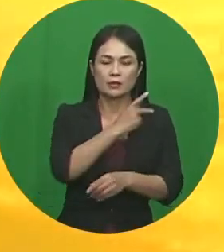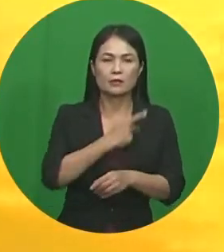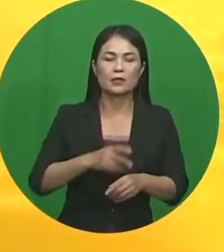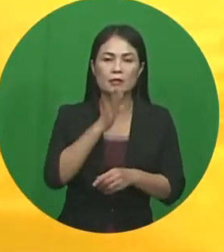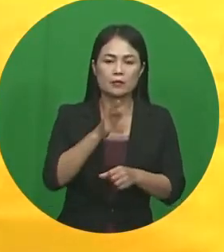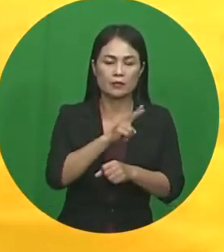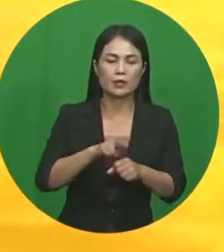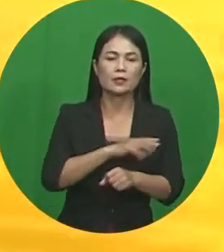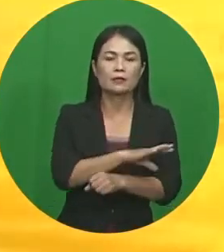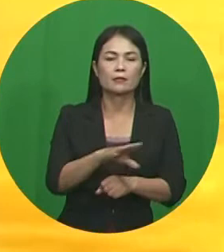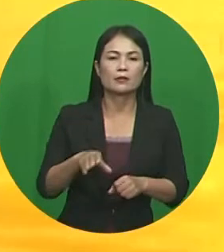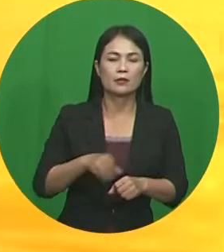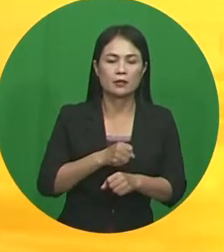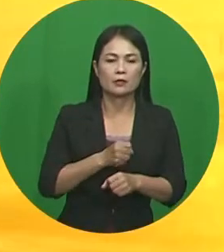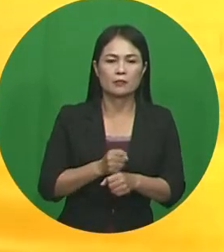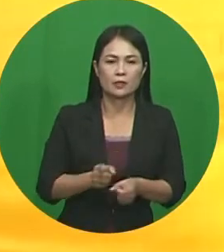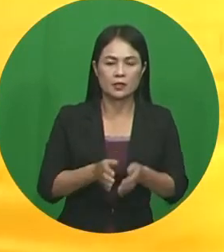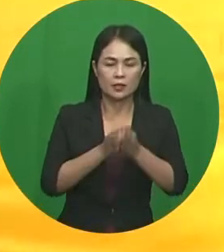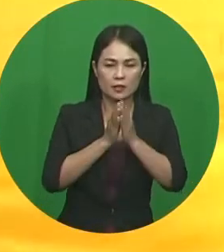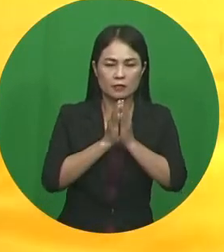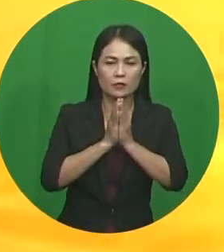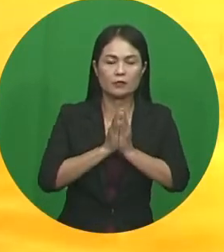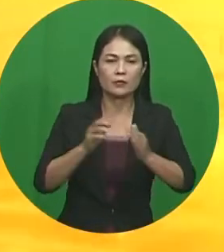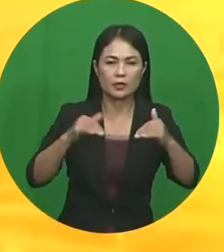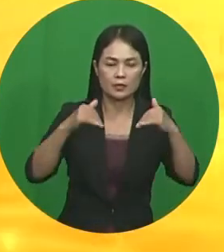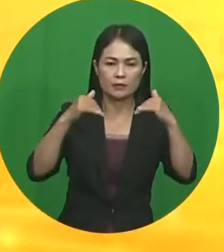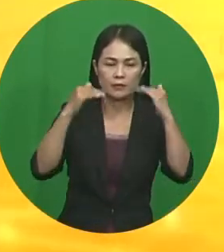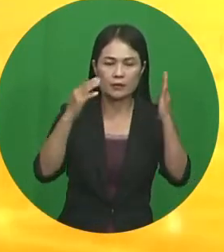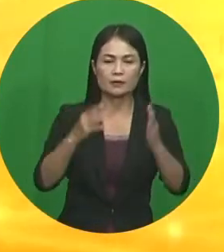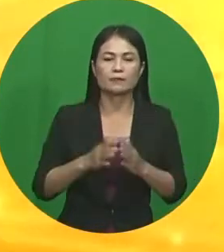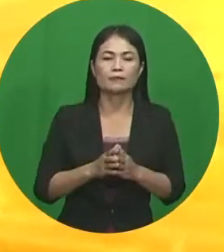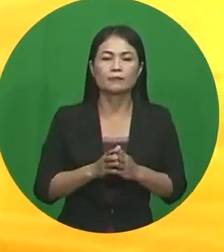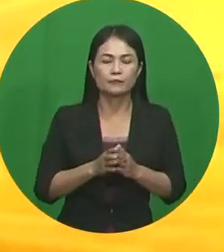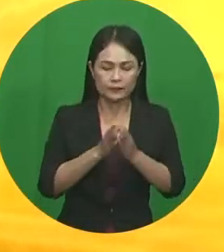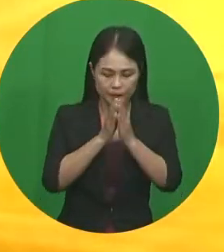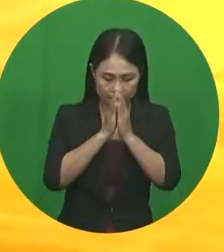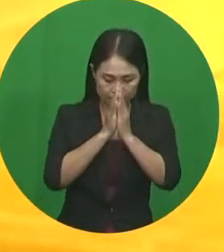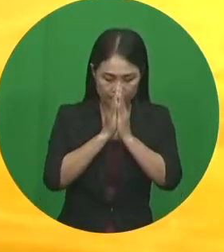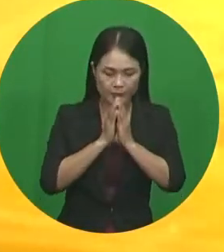ជមាតាជាតិខ្មែរជាទីគោរពស្ការៈដ៏ខ្ពង់ខ្ពស់បំផុត